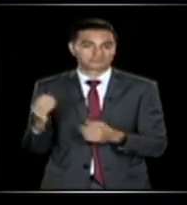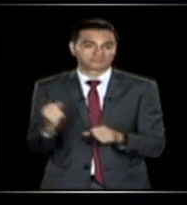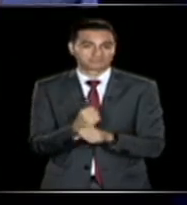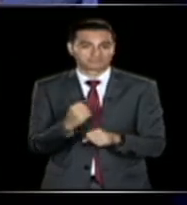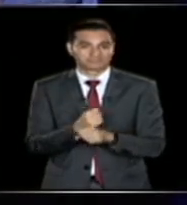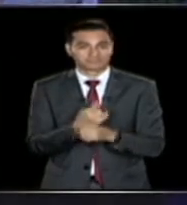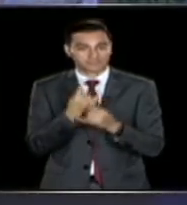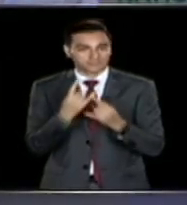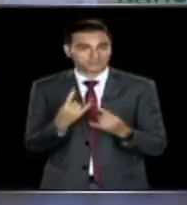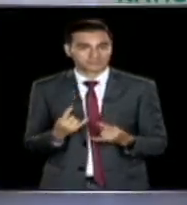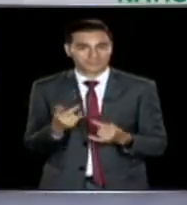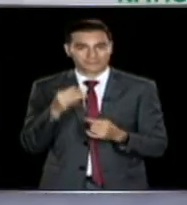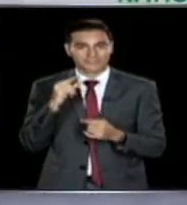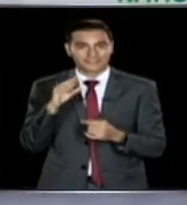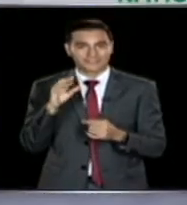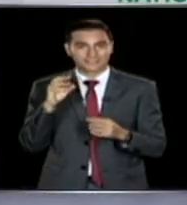سمير متألق.